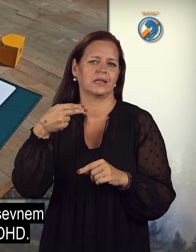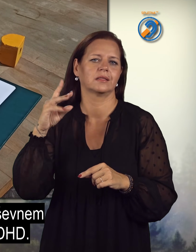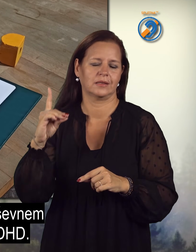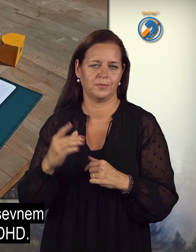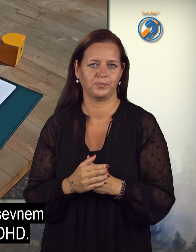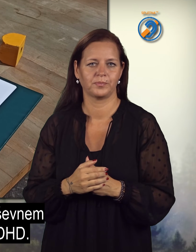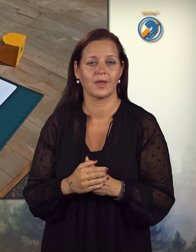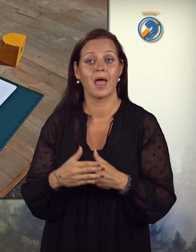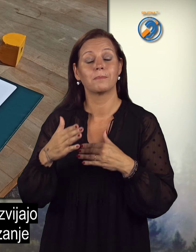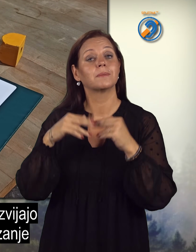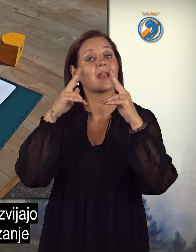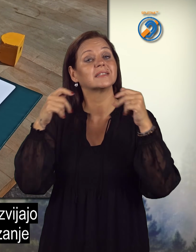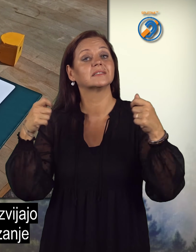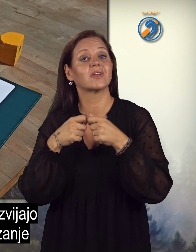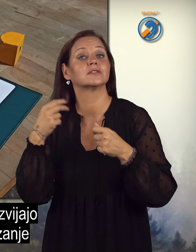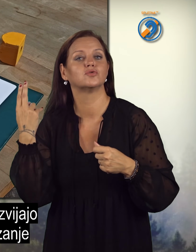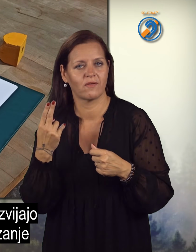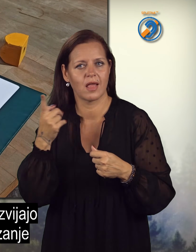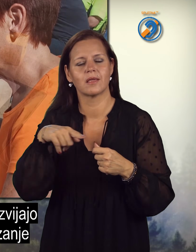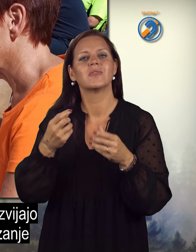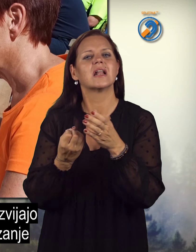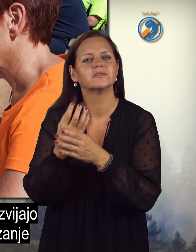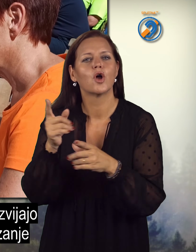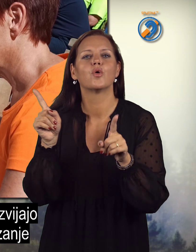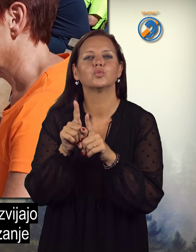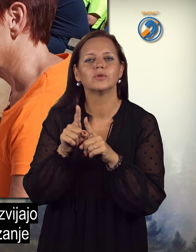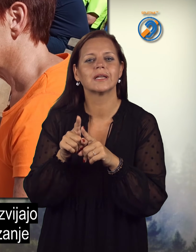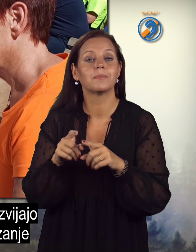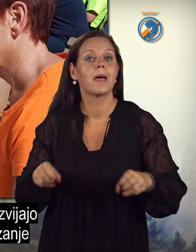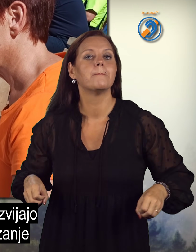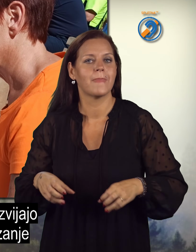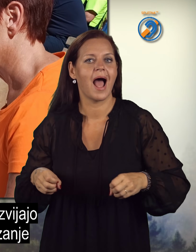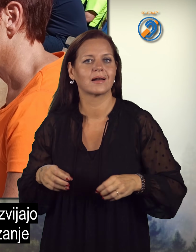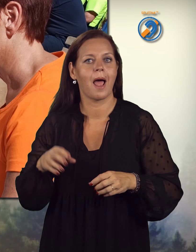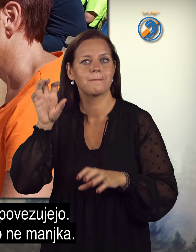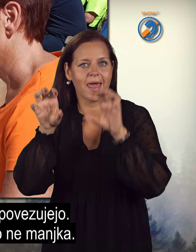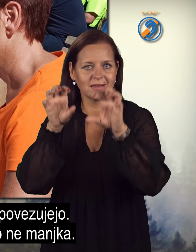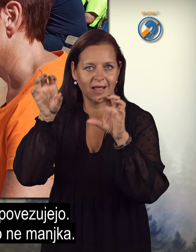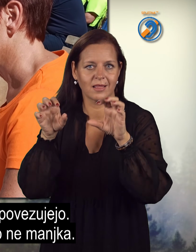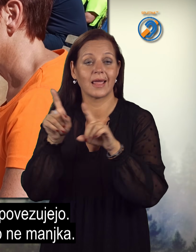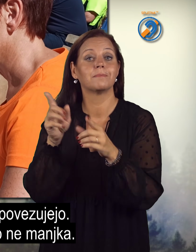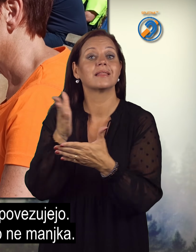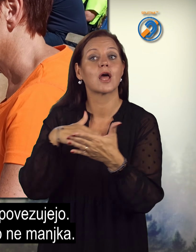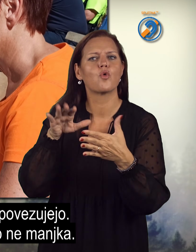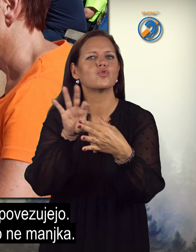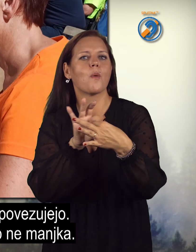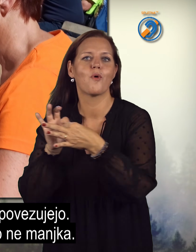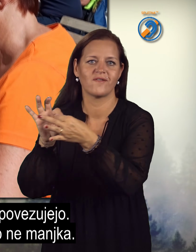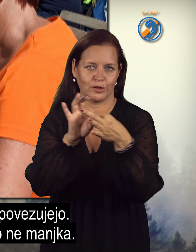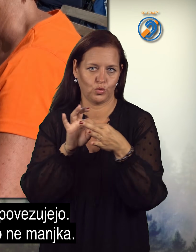ADHD. Pri PZS pa razvijajo tudi paraplezanje in se mednarodno